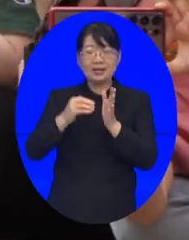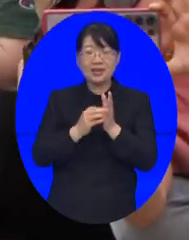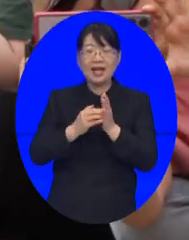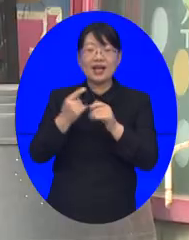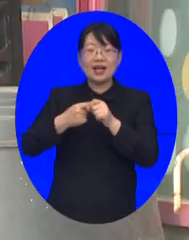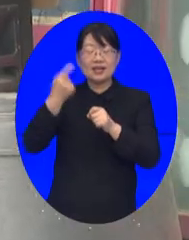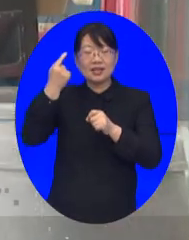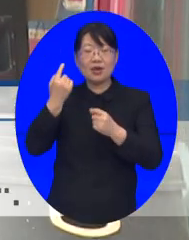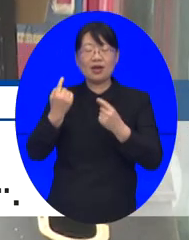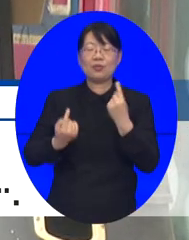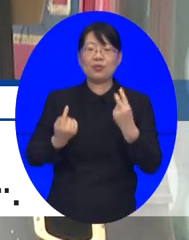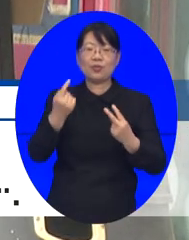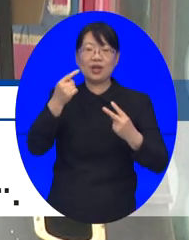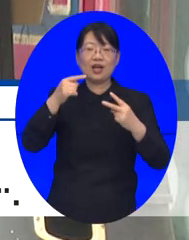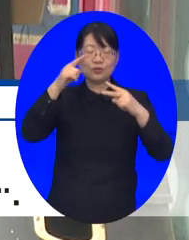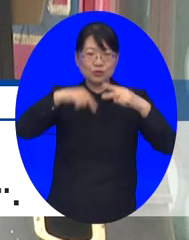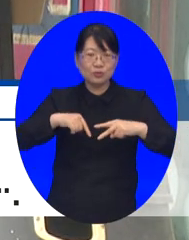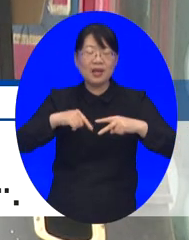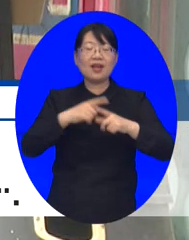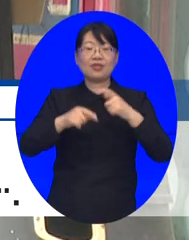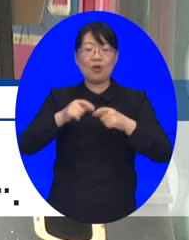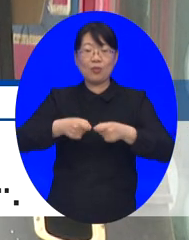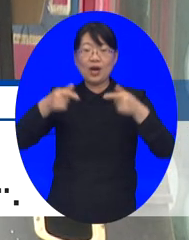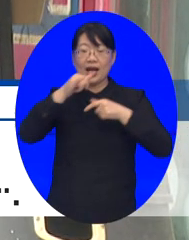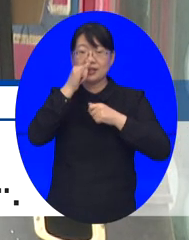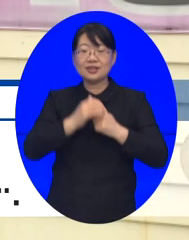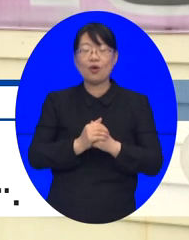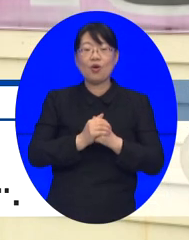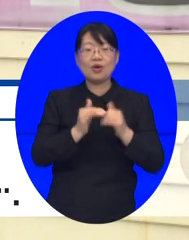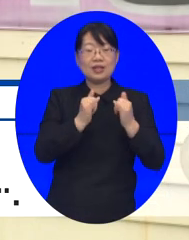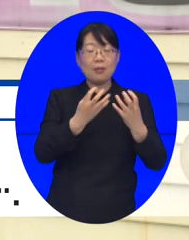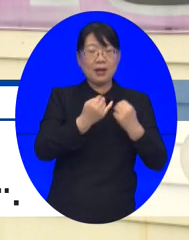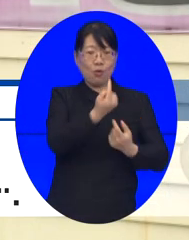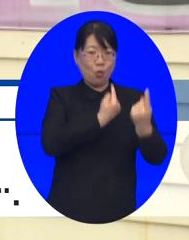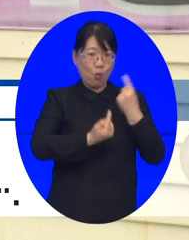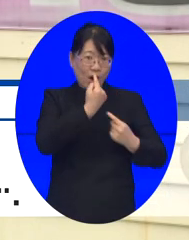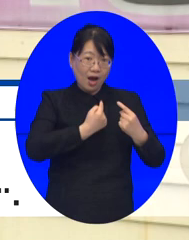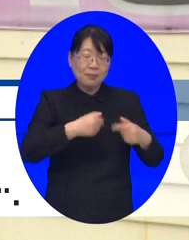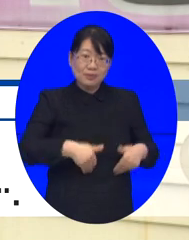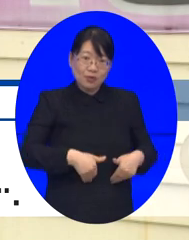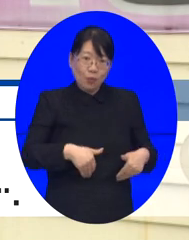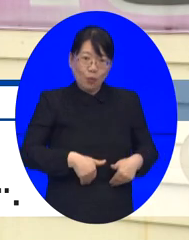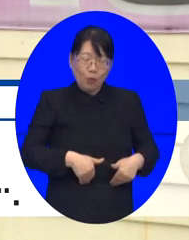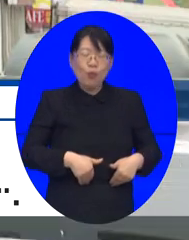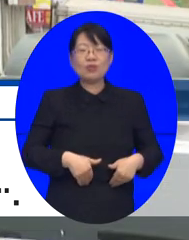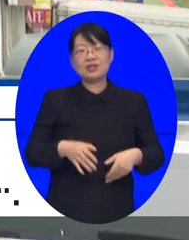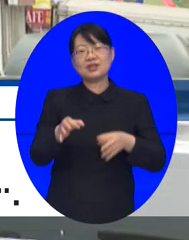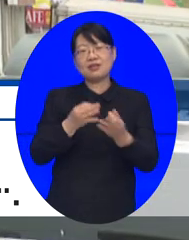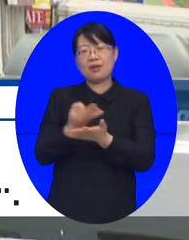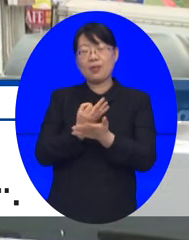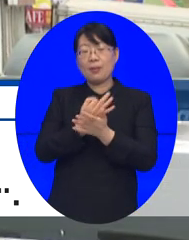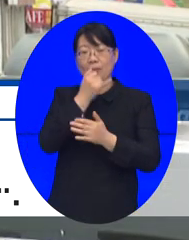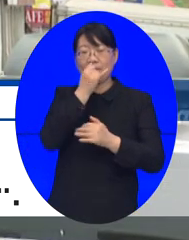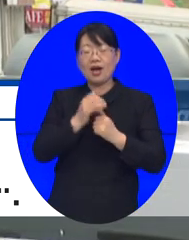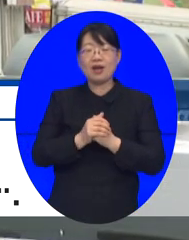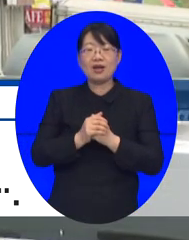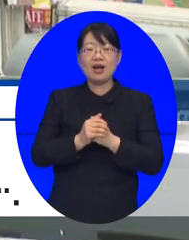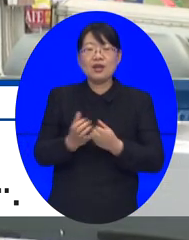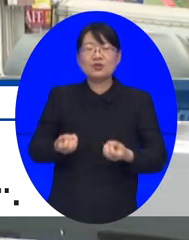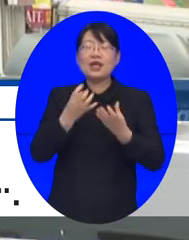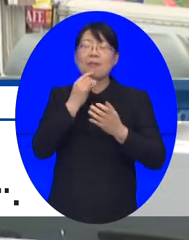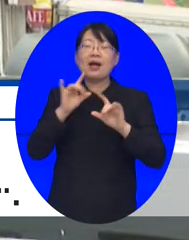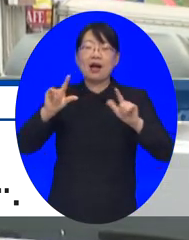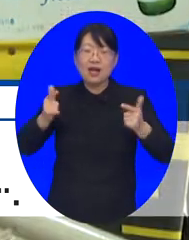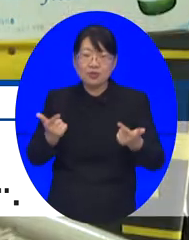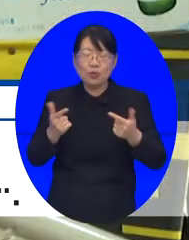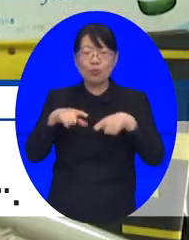늘었습니다. 사람들이 많이 와야 뭐 안 되는 집도 되는 거고요. 일단 많이 찾아주셔야 돼요. 전국항 알리고